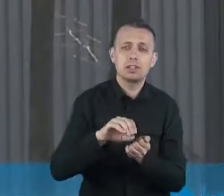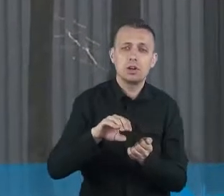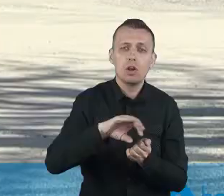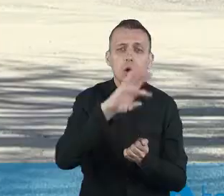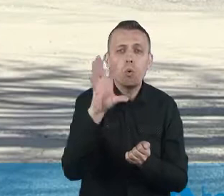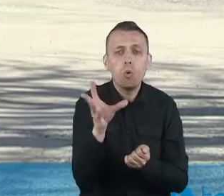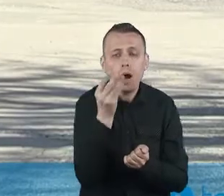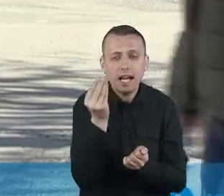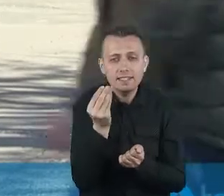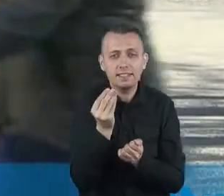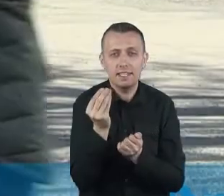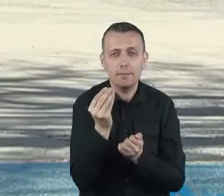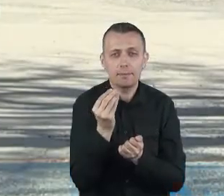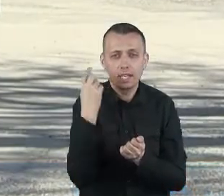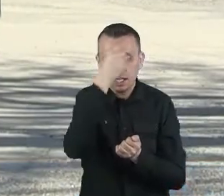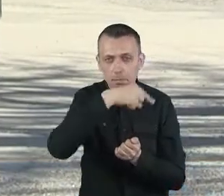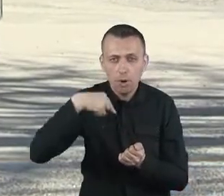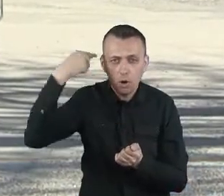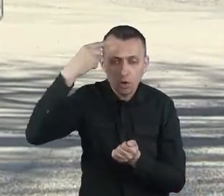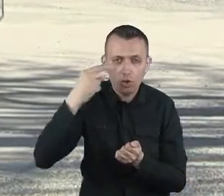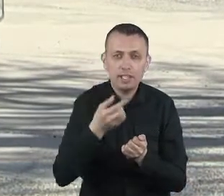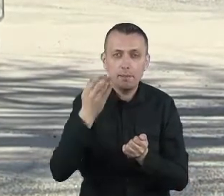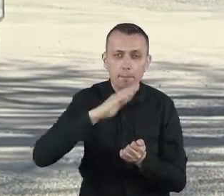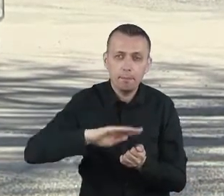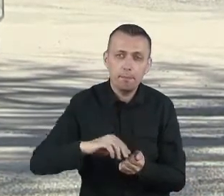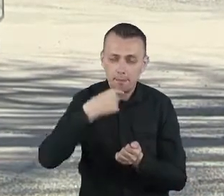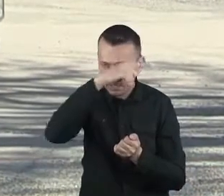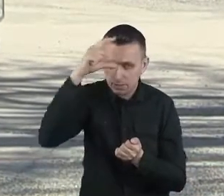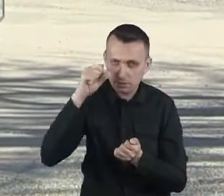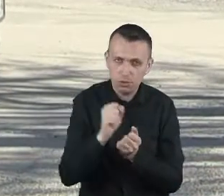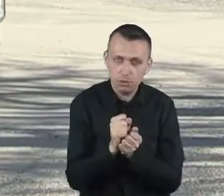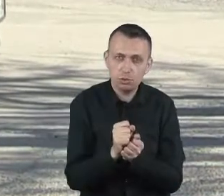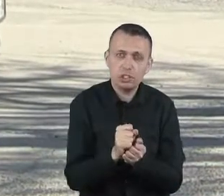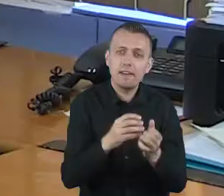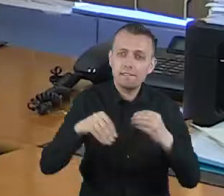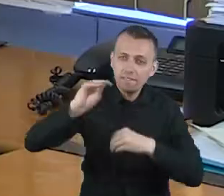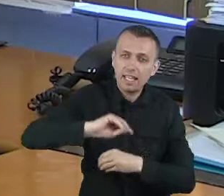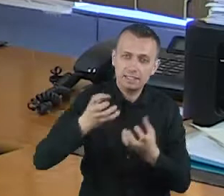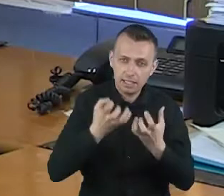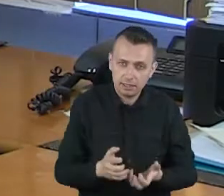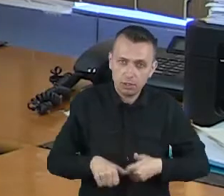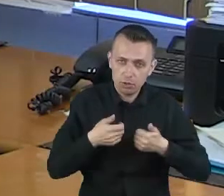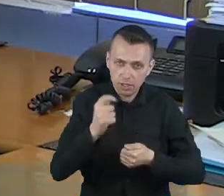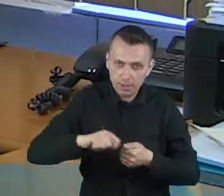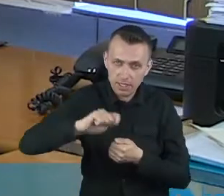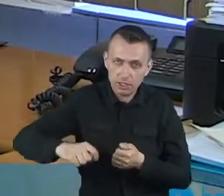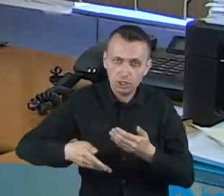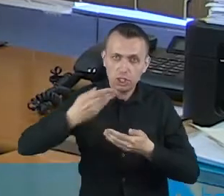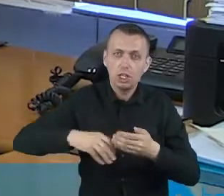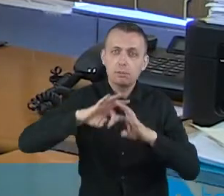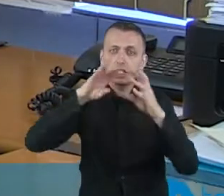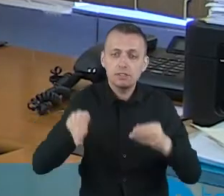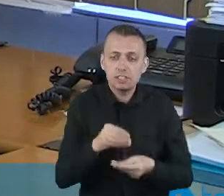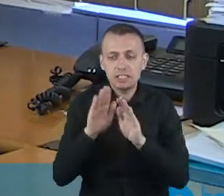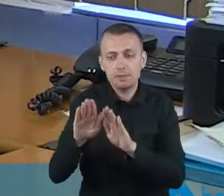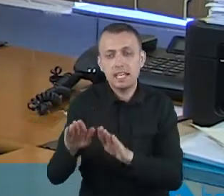przejażdżek. Kutnowscy policjanci radzą, jak jeździć, by nie zakończyć sezonu, zanim na dobre się rozpocznie. Przede wszystkim zadbajmy o własne bezpieczeństwo,